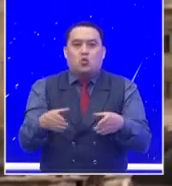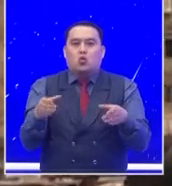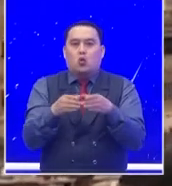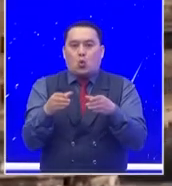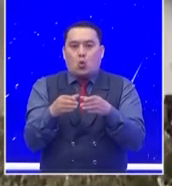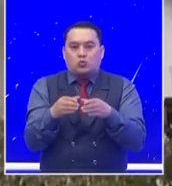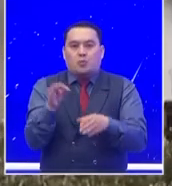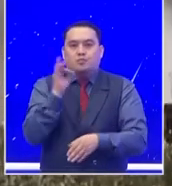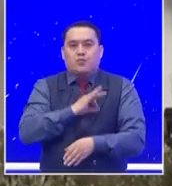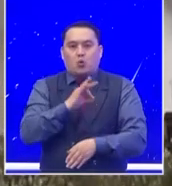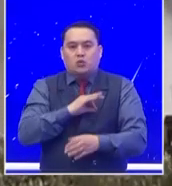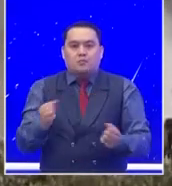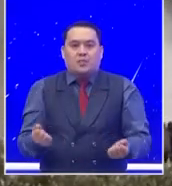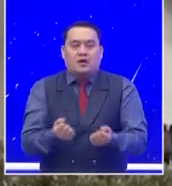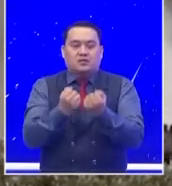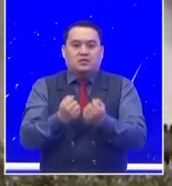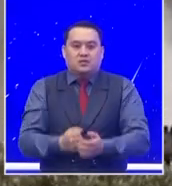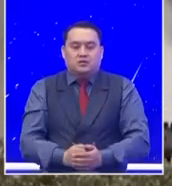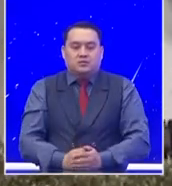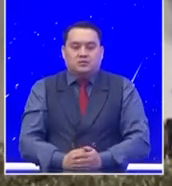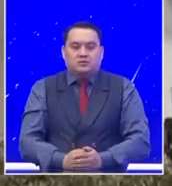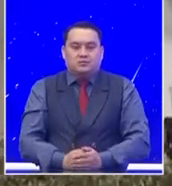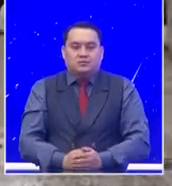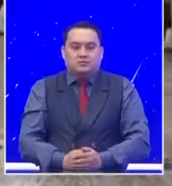групп которые пользуются поддержка анкары